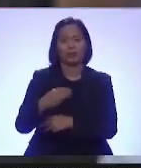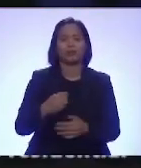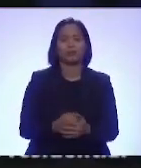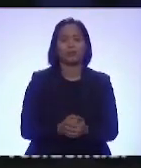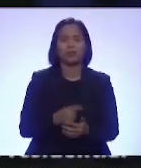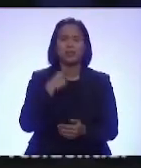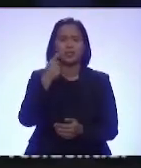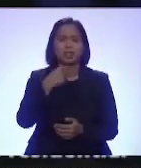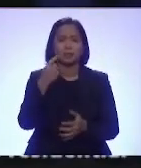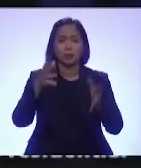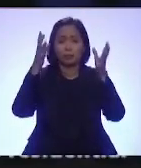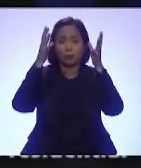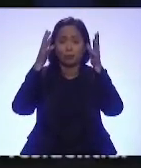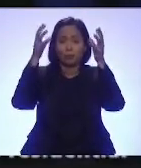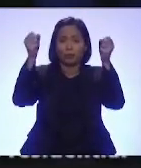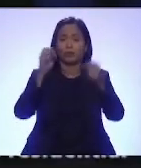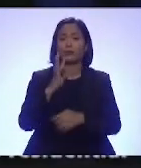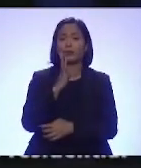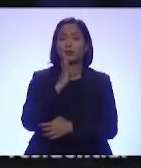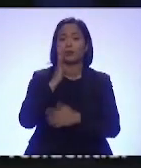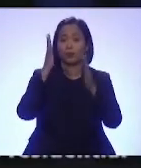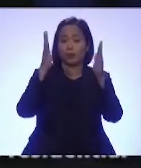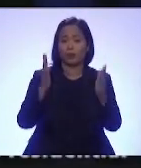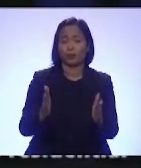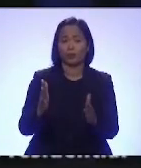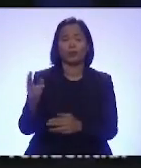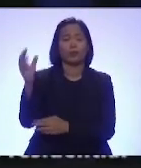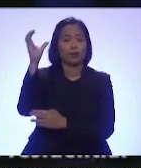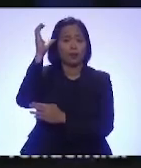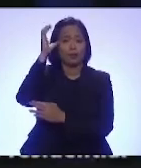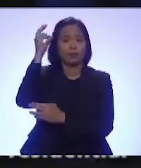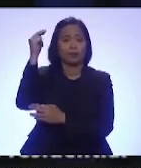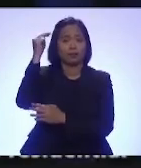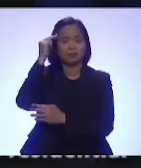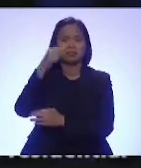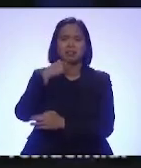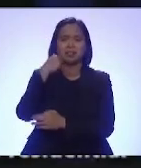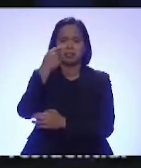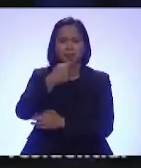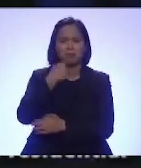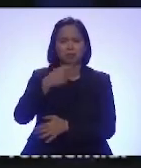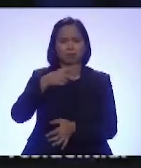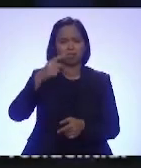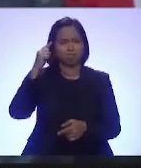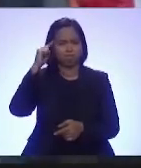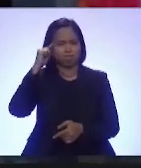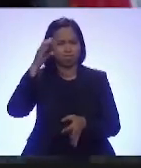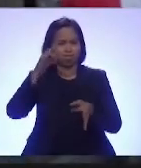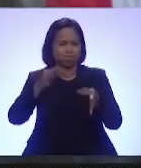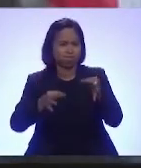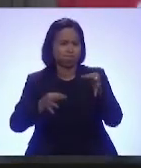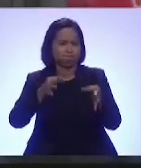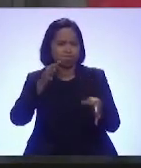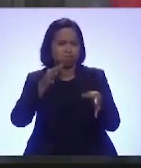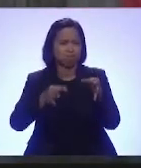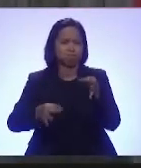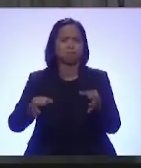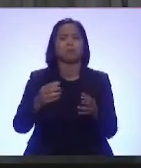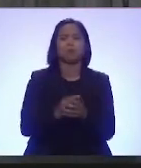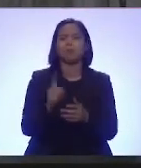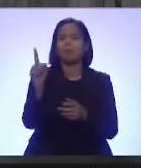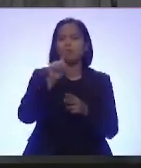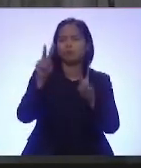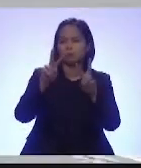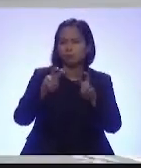ni Presidential Spokesman Secretary Karlo Alexei Nograles na titimbanging mabuti ng IATF ang lahat ng mga